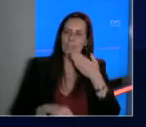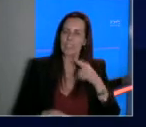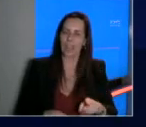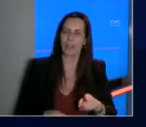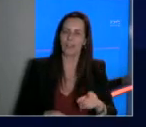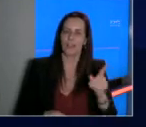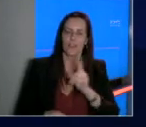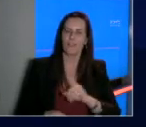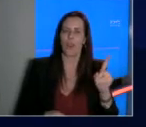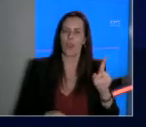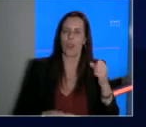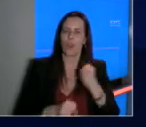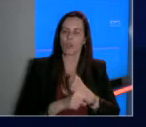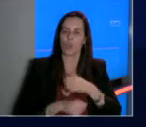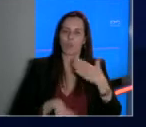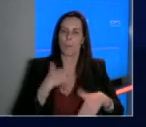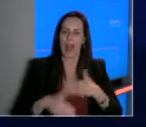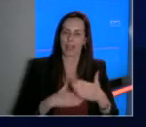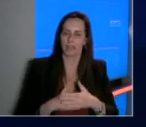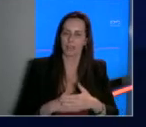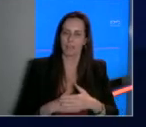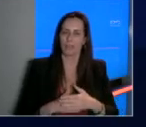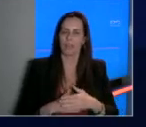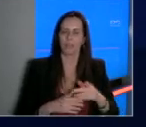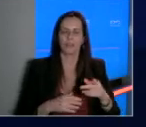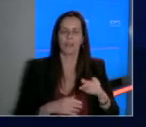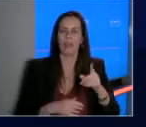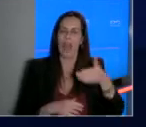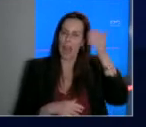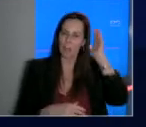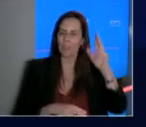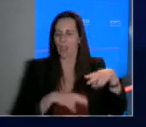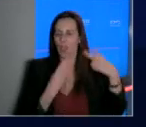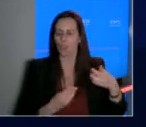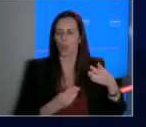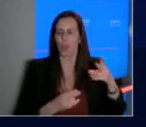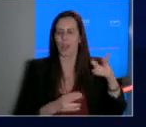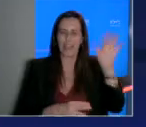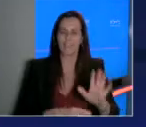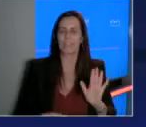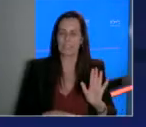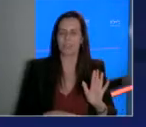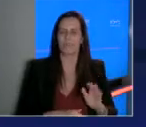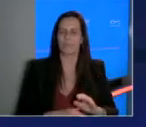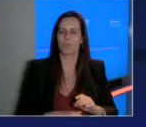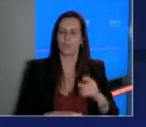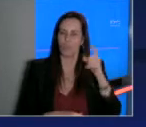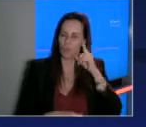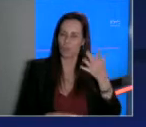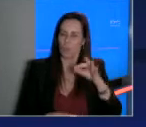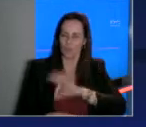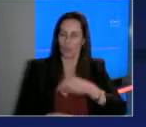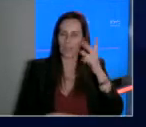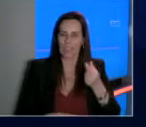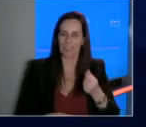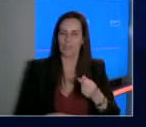ישראל ולא לעשות בלגן. אני אתן לך לענות אחרי זה הכל, לפיד תחזור לאולפן שישי. אני חושב שהוא היה מרוויח יותר